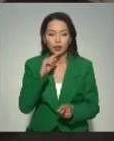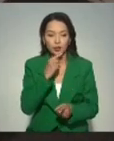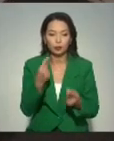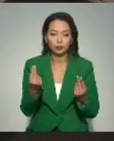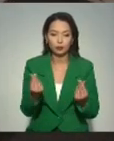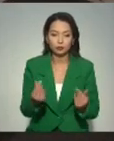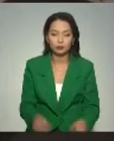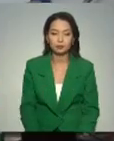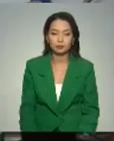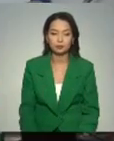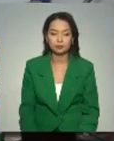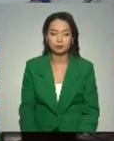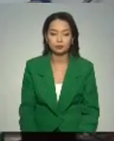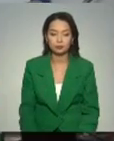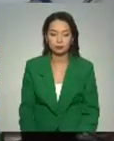бюджета.